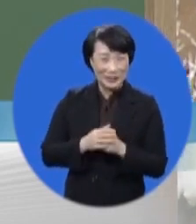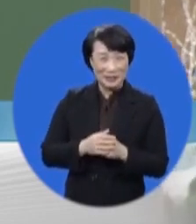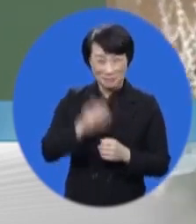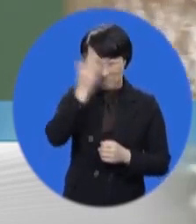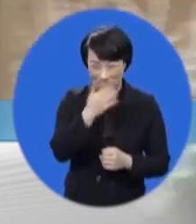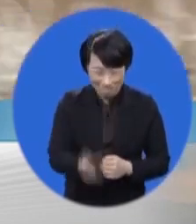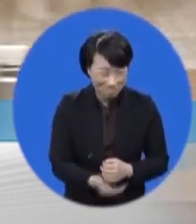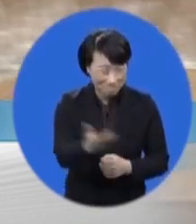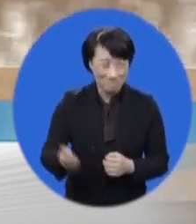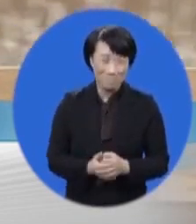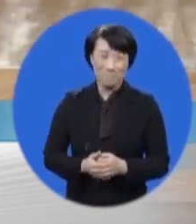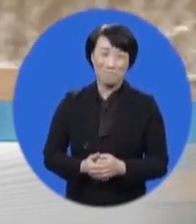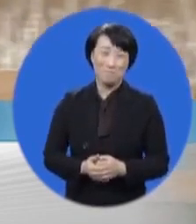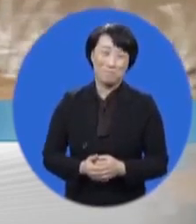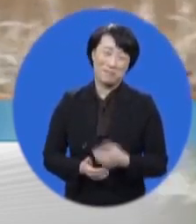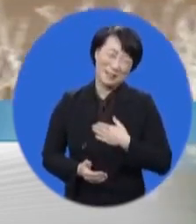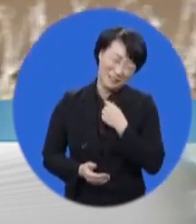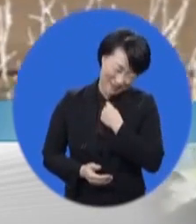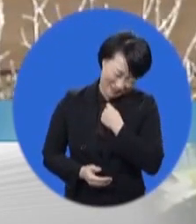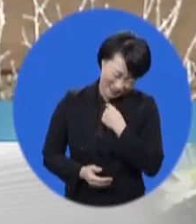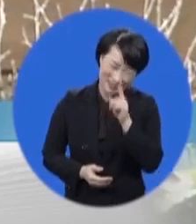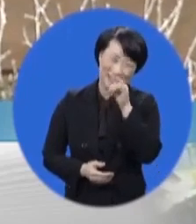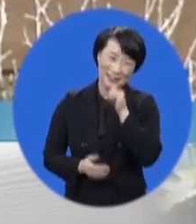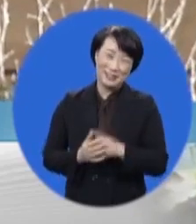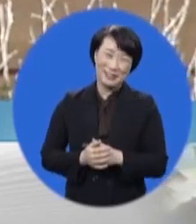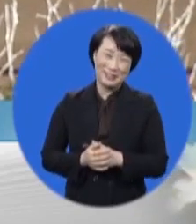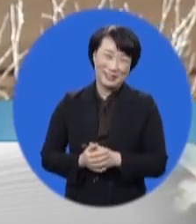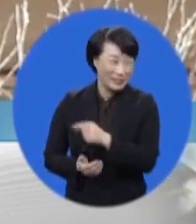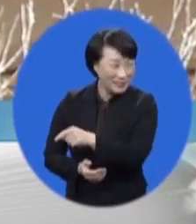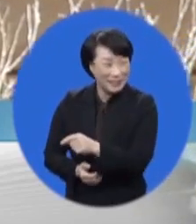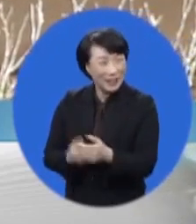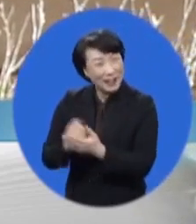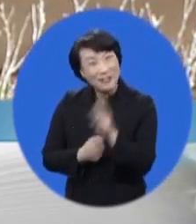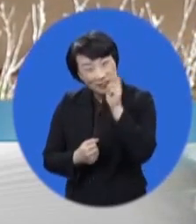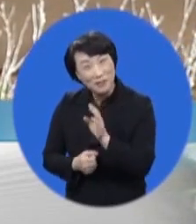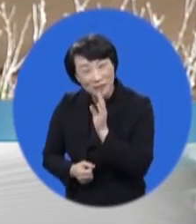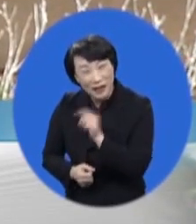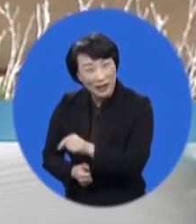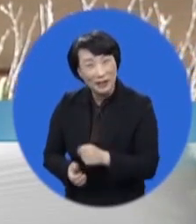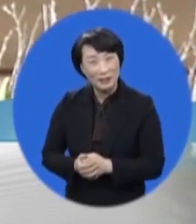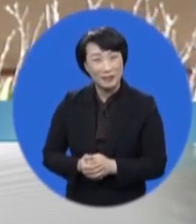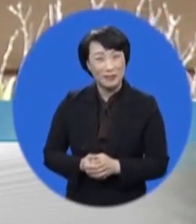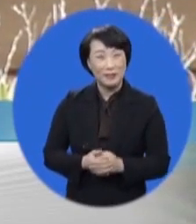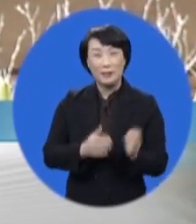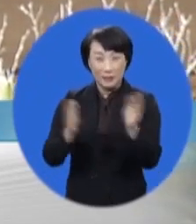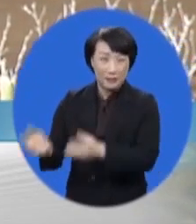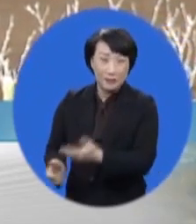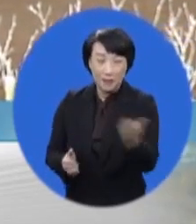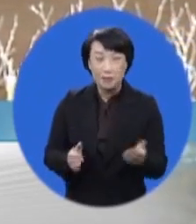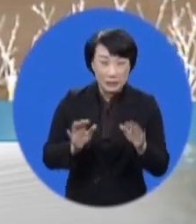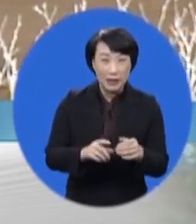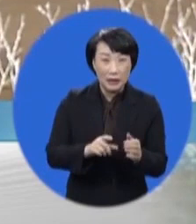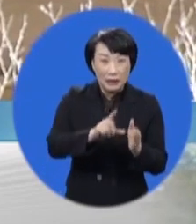죄송합니다만 참 간절한 소망이 얼마나 애절하겠습니까? 여러분,